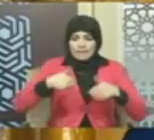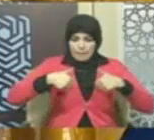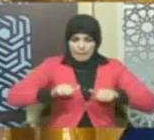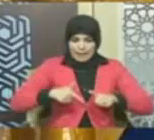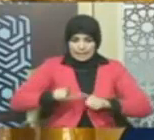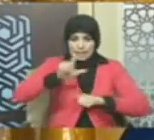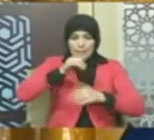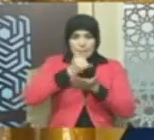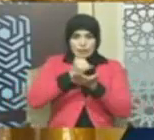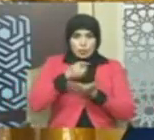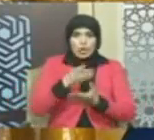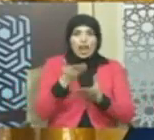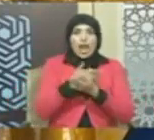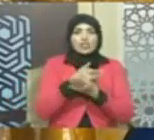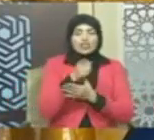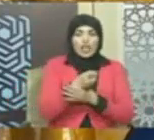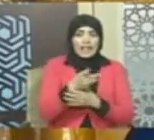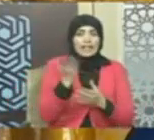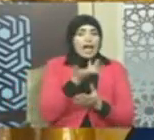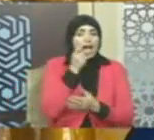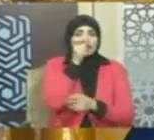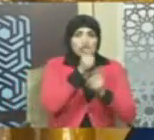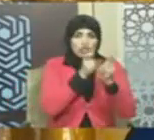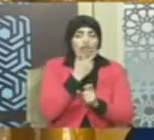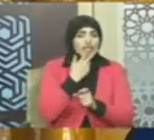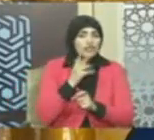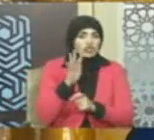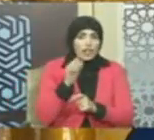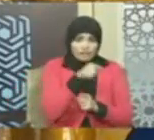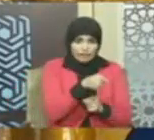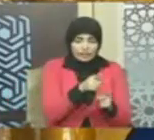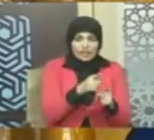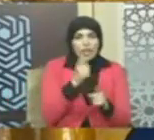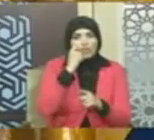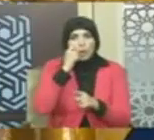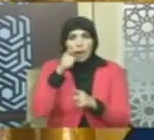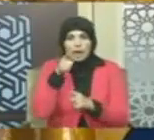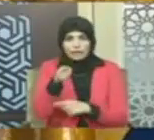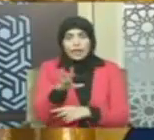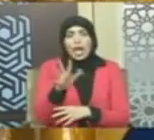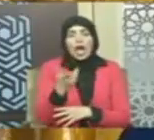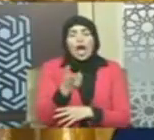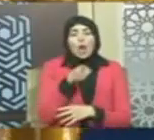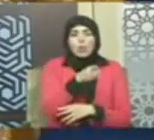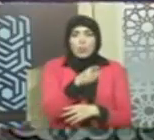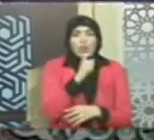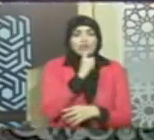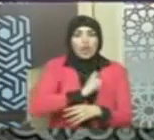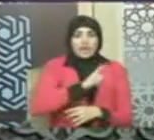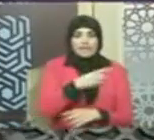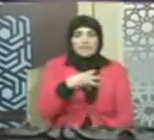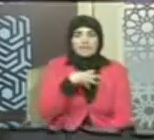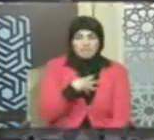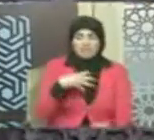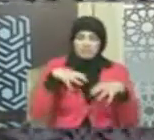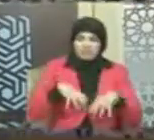لا يطمع شريف في حيفك، ولا ييأس ضعيف من عدلك.